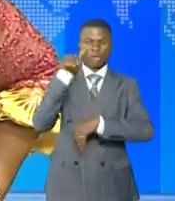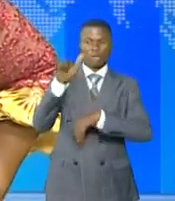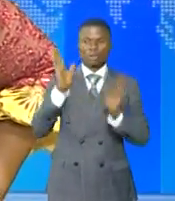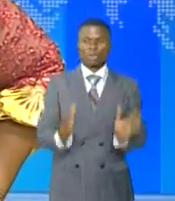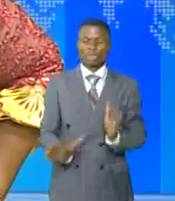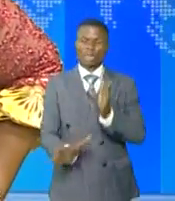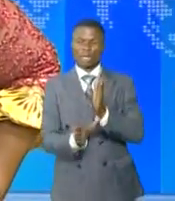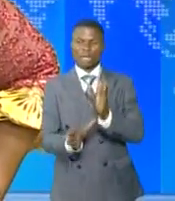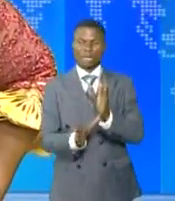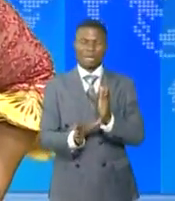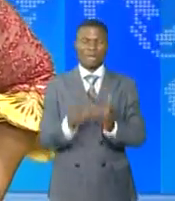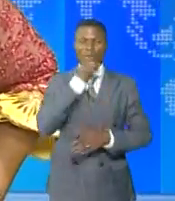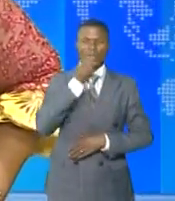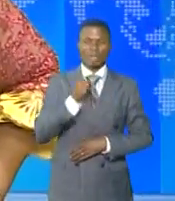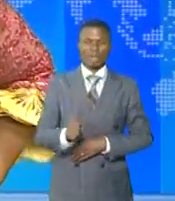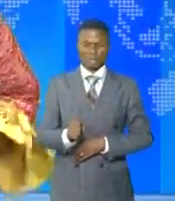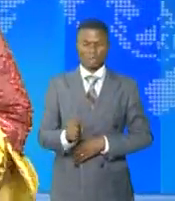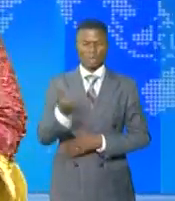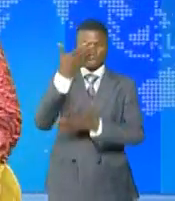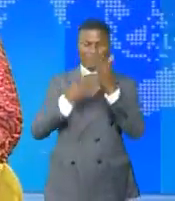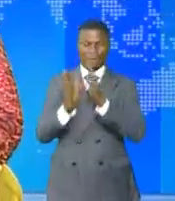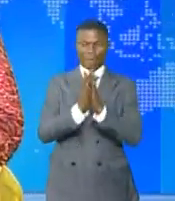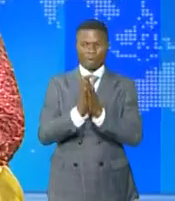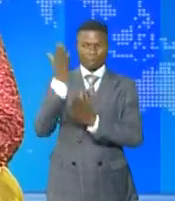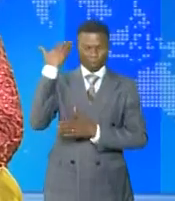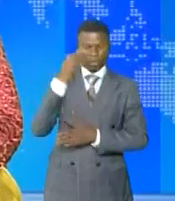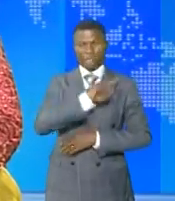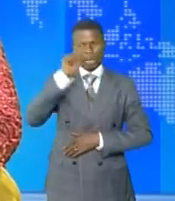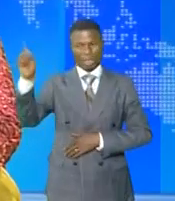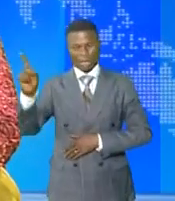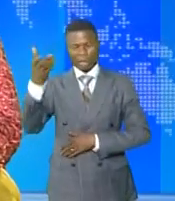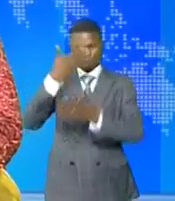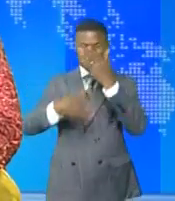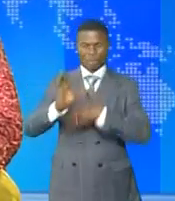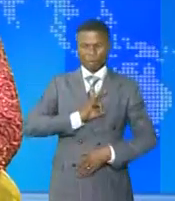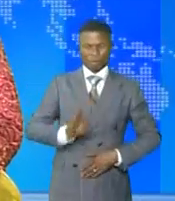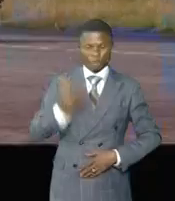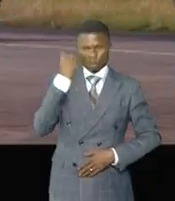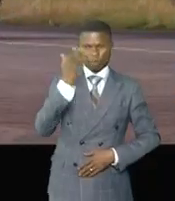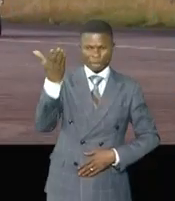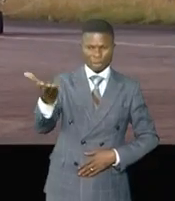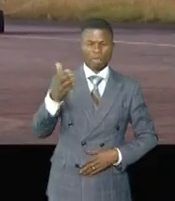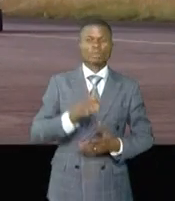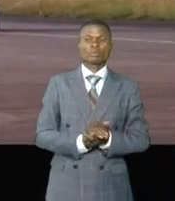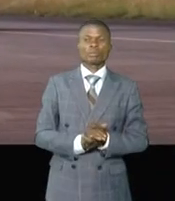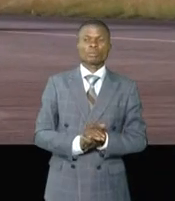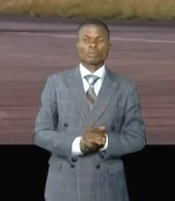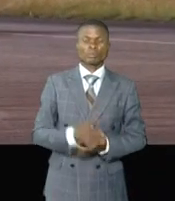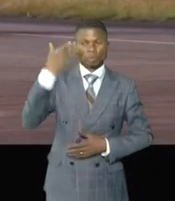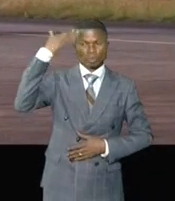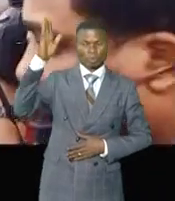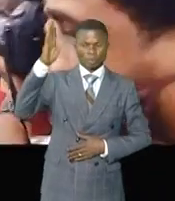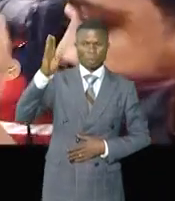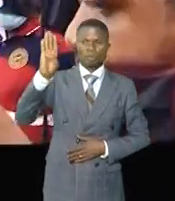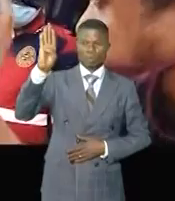adjoint Désiré Cachemire Colongé-Libérande. Kibambe Somoïsa reportage. Mbandaka Bikoro